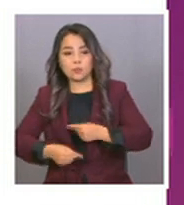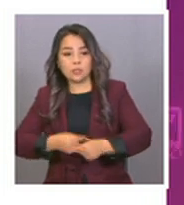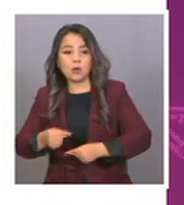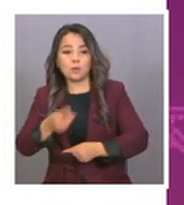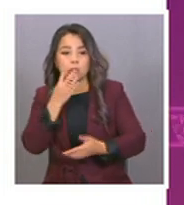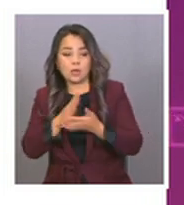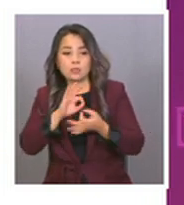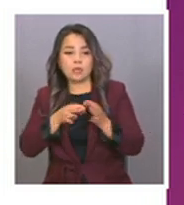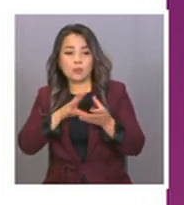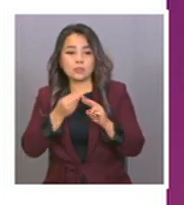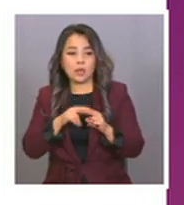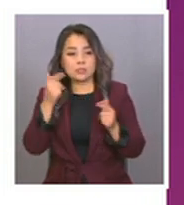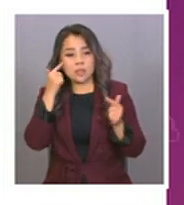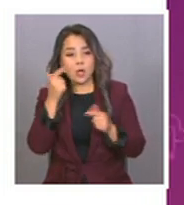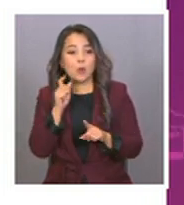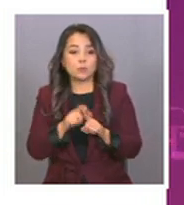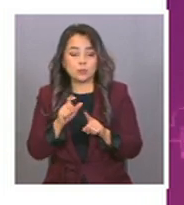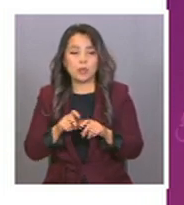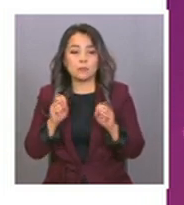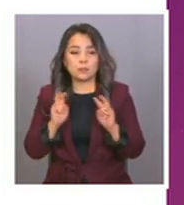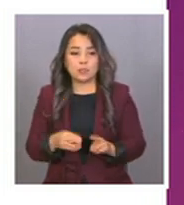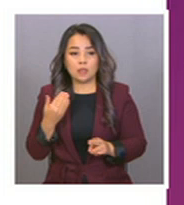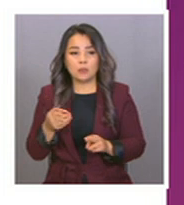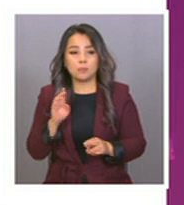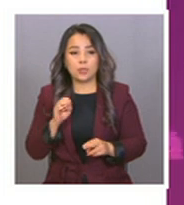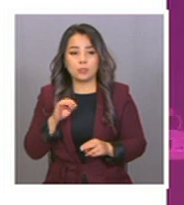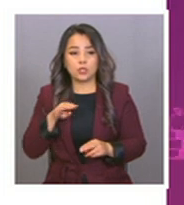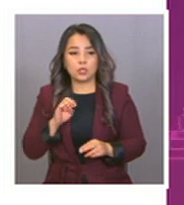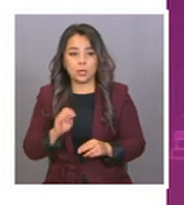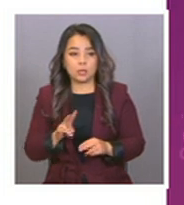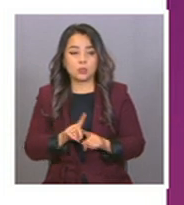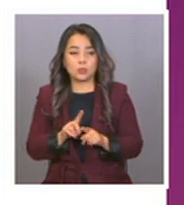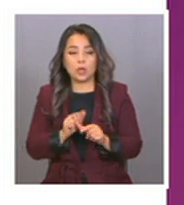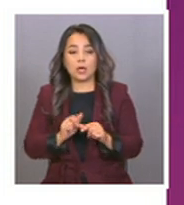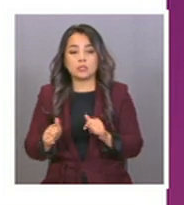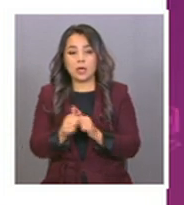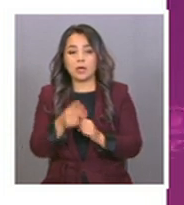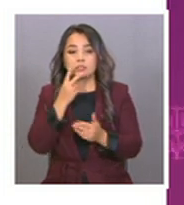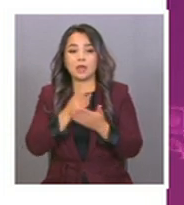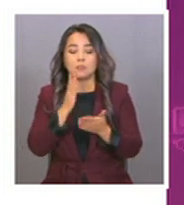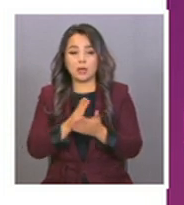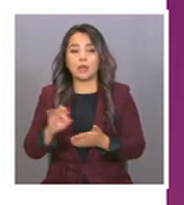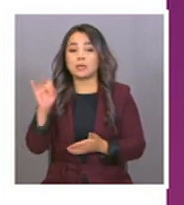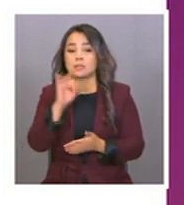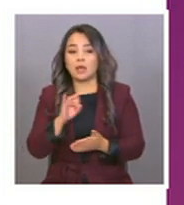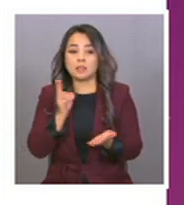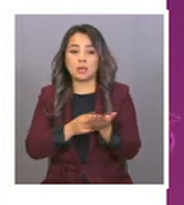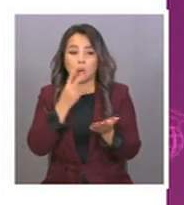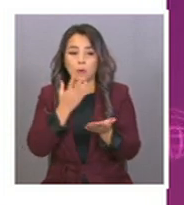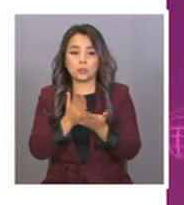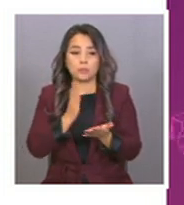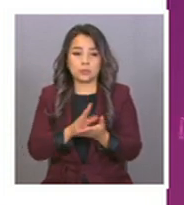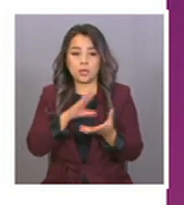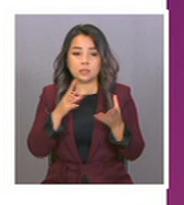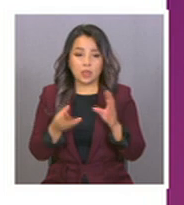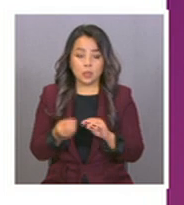түйінді даналы сөздің де бейбіткеннің де көшбасшысы болса керек. Тарихи деректерге қарағанда